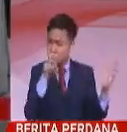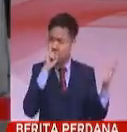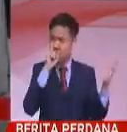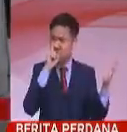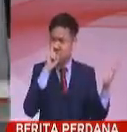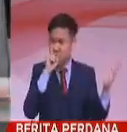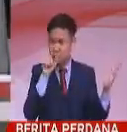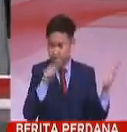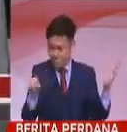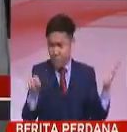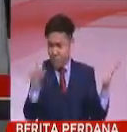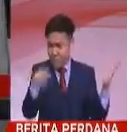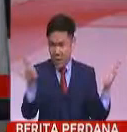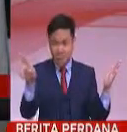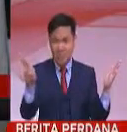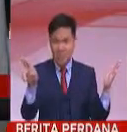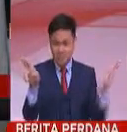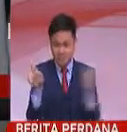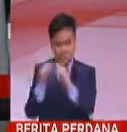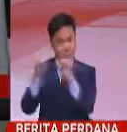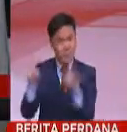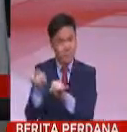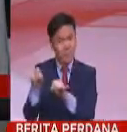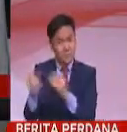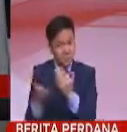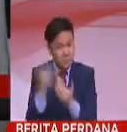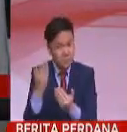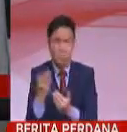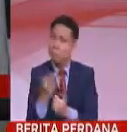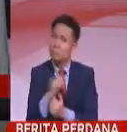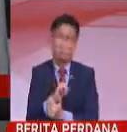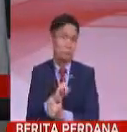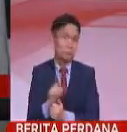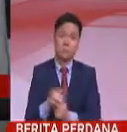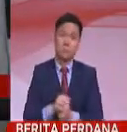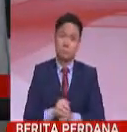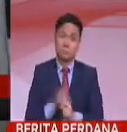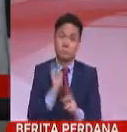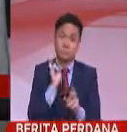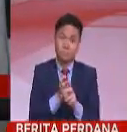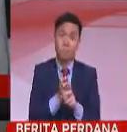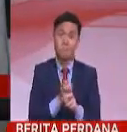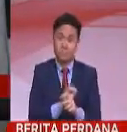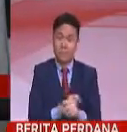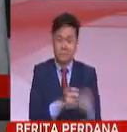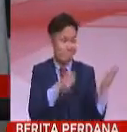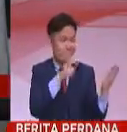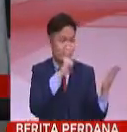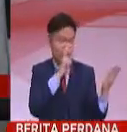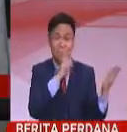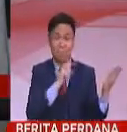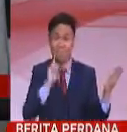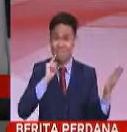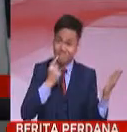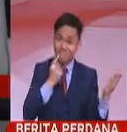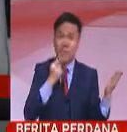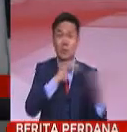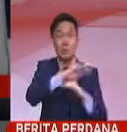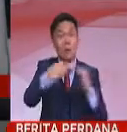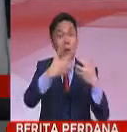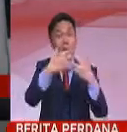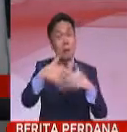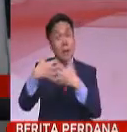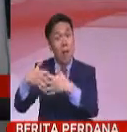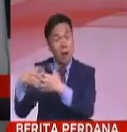Bukan mudah untuk mendapat sijil-sijil ataupun FG. Bahkan untuk maklumat semua, semua kilang-kilang